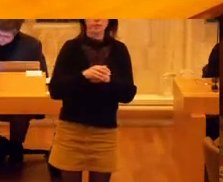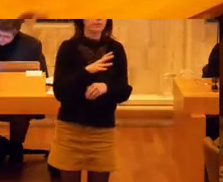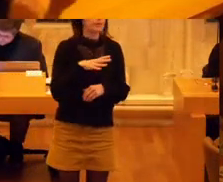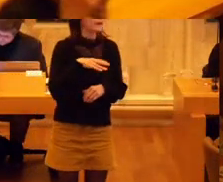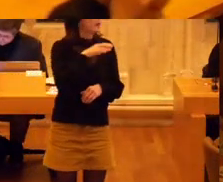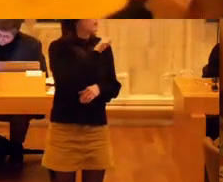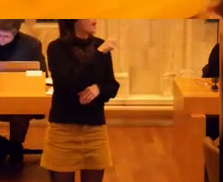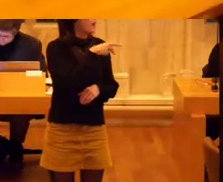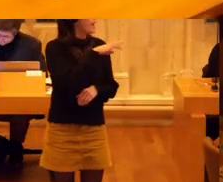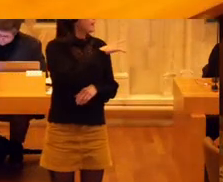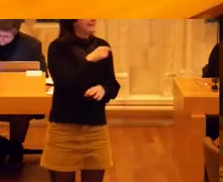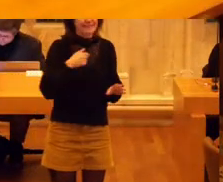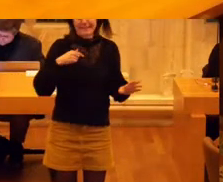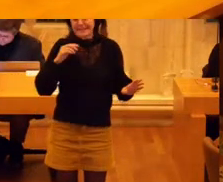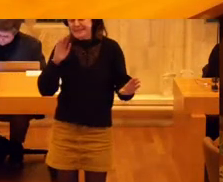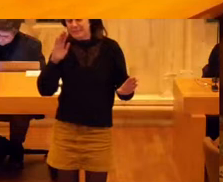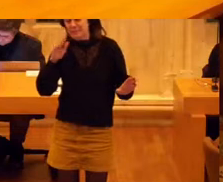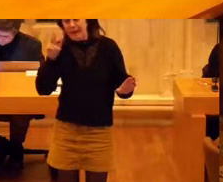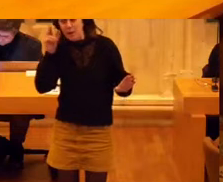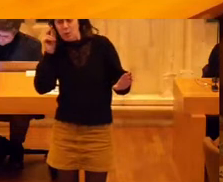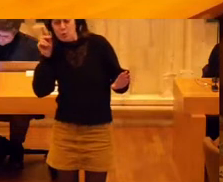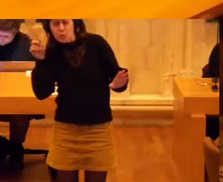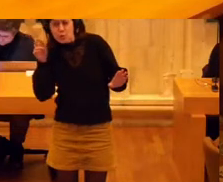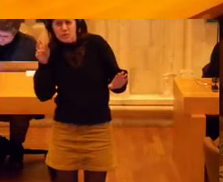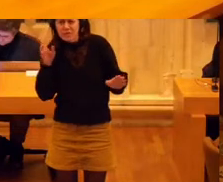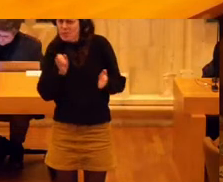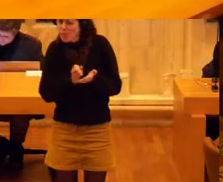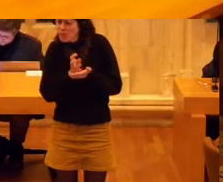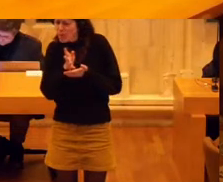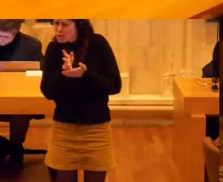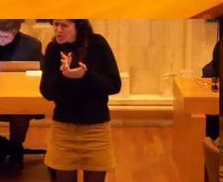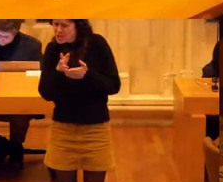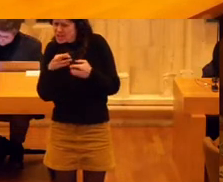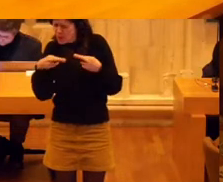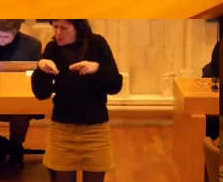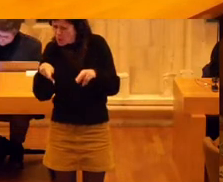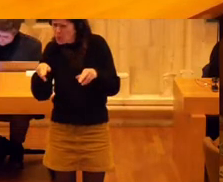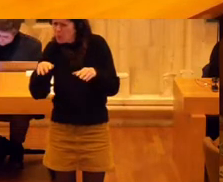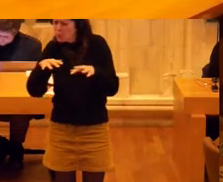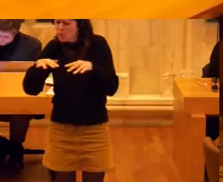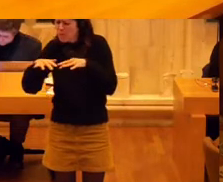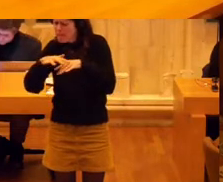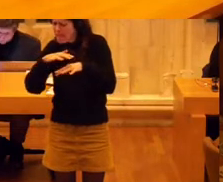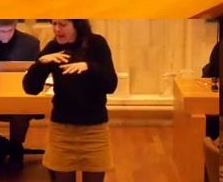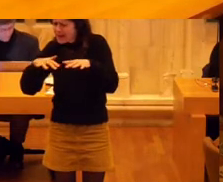Oui, mais j'ai pas très bien entendu, monsieur le maire, là, s'il y avait un projet pour la rue du Marais, en fait, parce que.